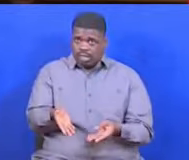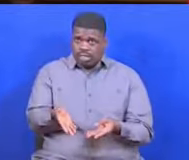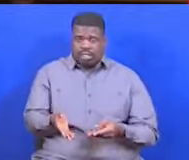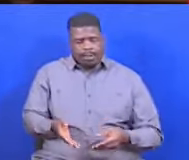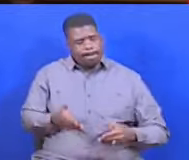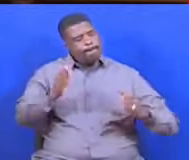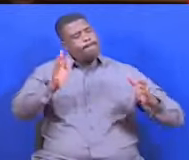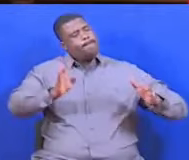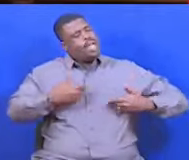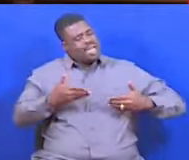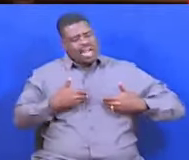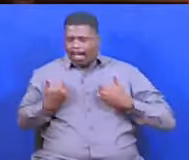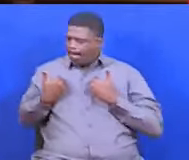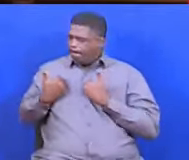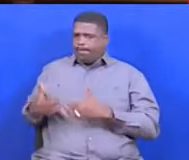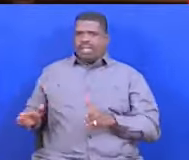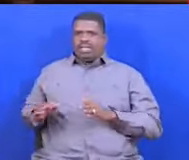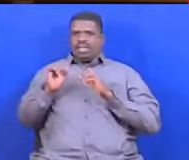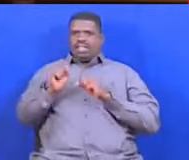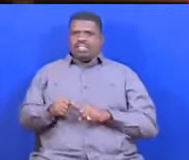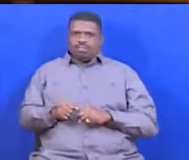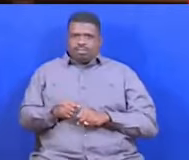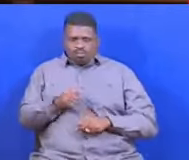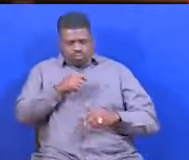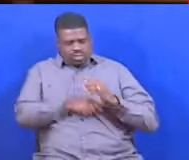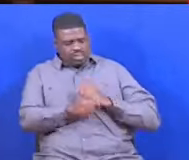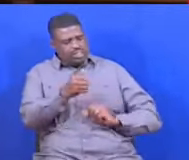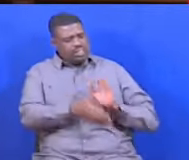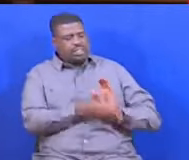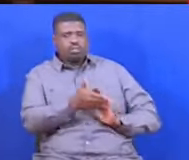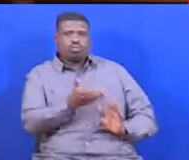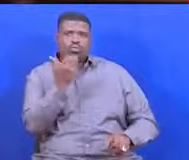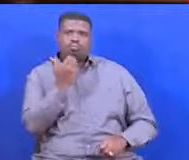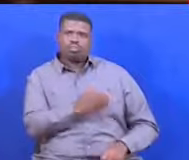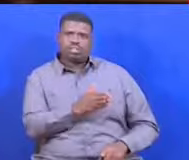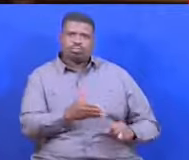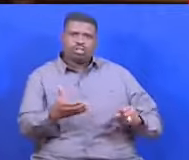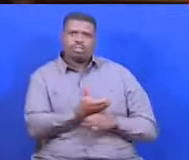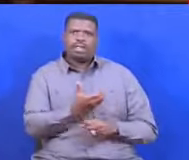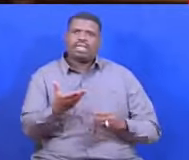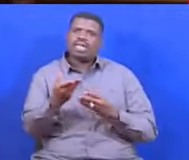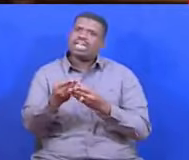tupende tusipende, lazima tuingize chanzo cha muhimu ambacho tutakipata kwa urahisi.